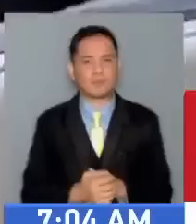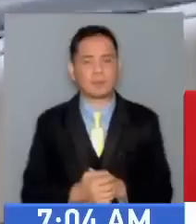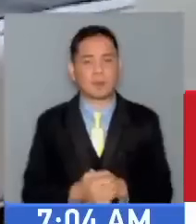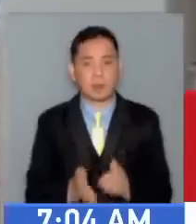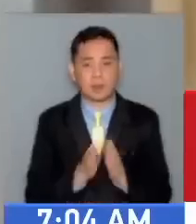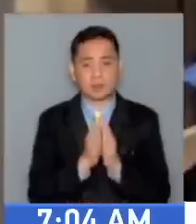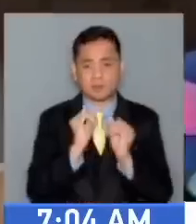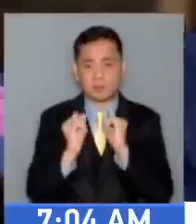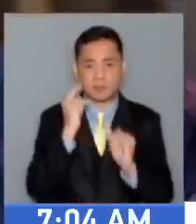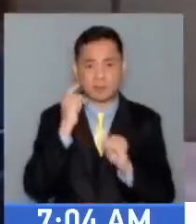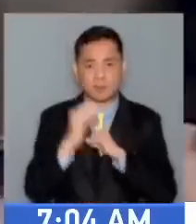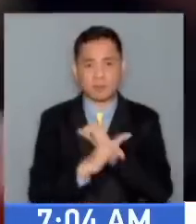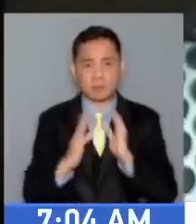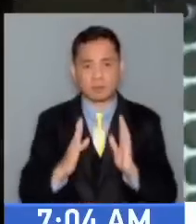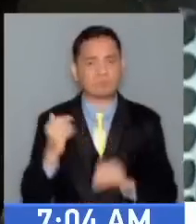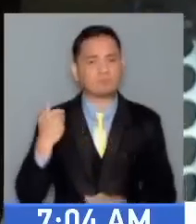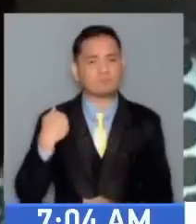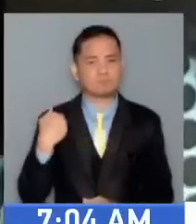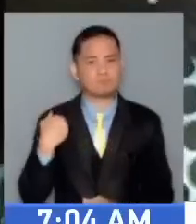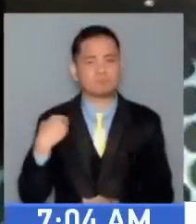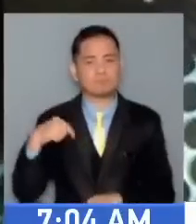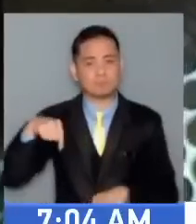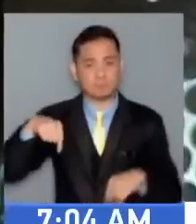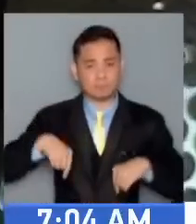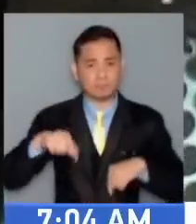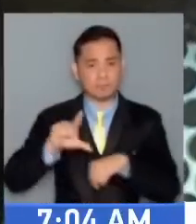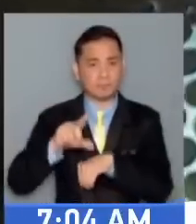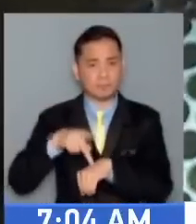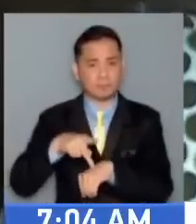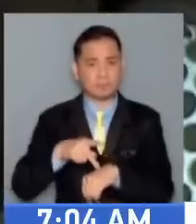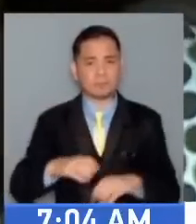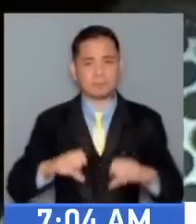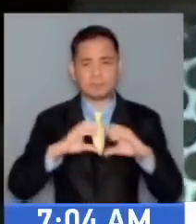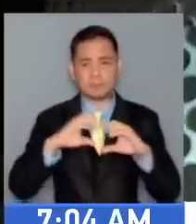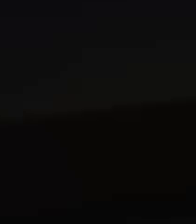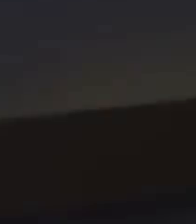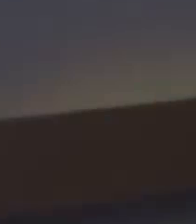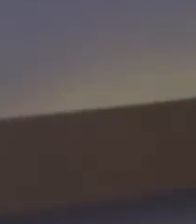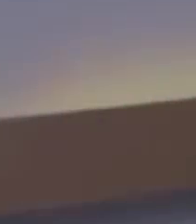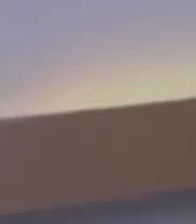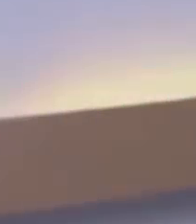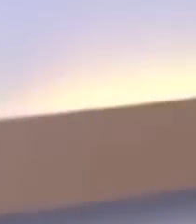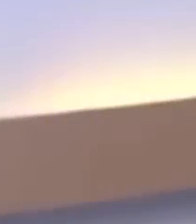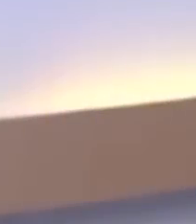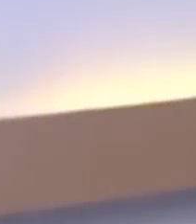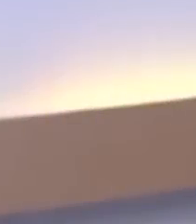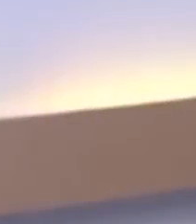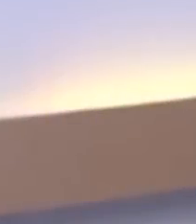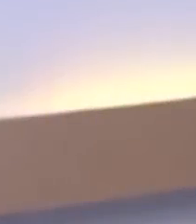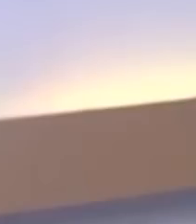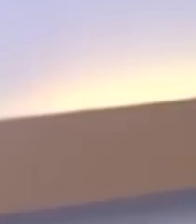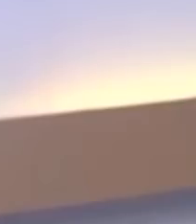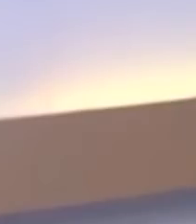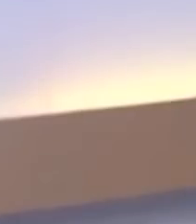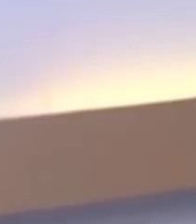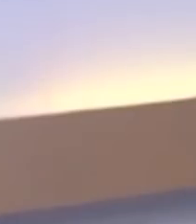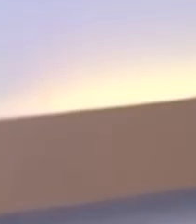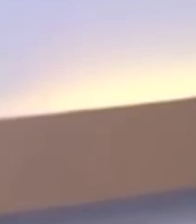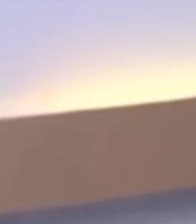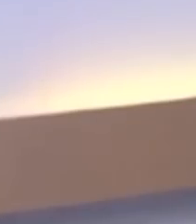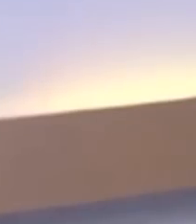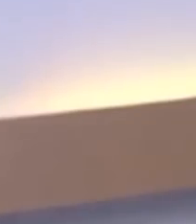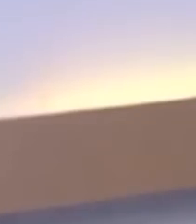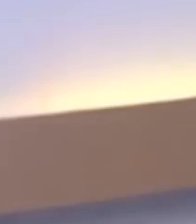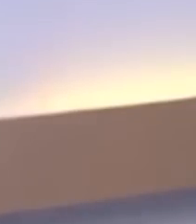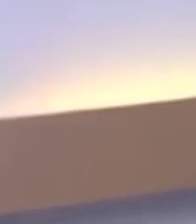unang balita sa Las Piñas City, Bam Alegre, para sa GMA Integrated News. Kapuso, mauna ka sa mga balita.